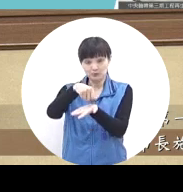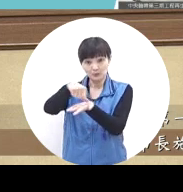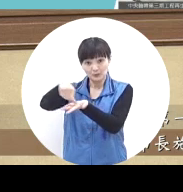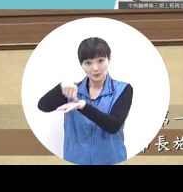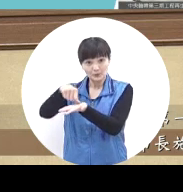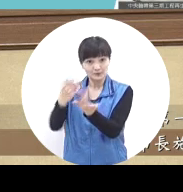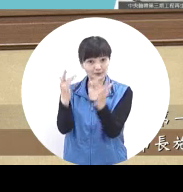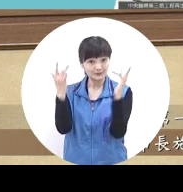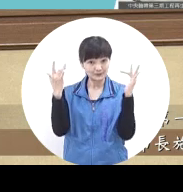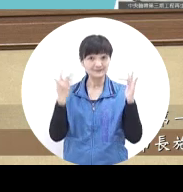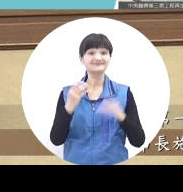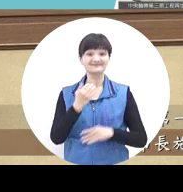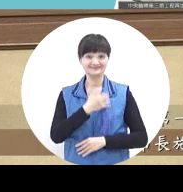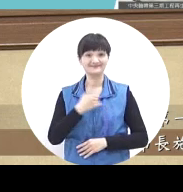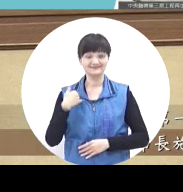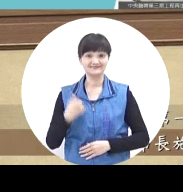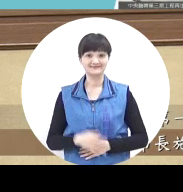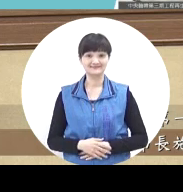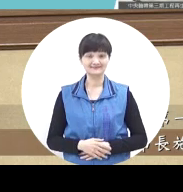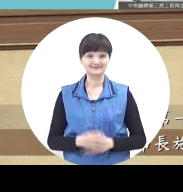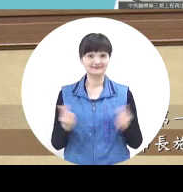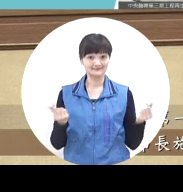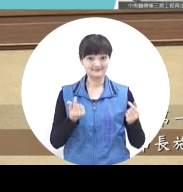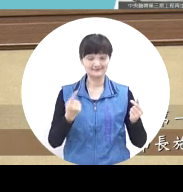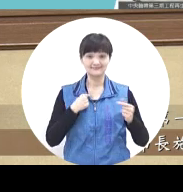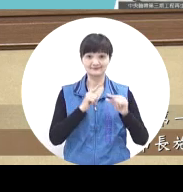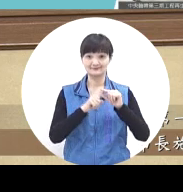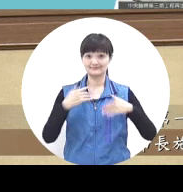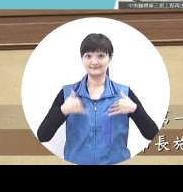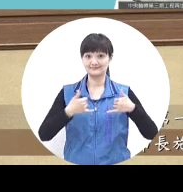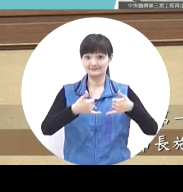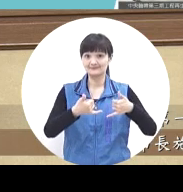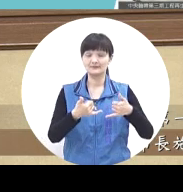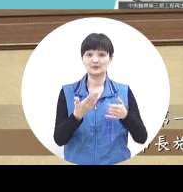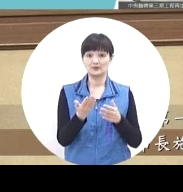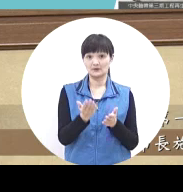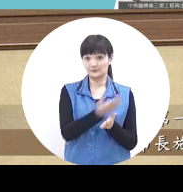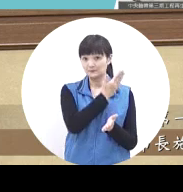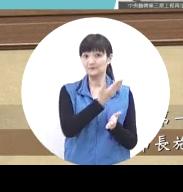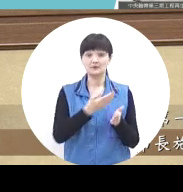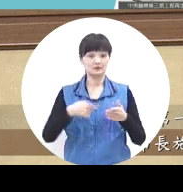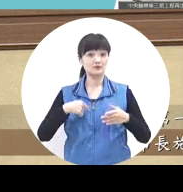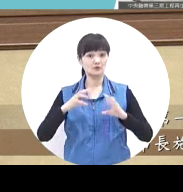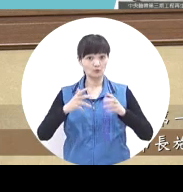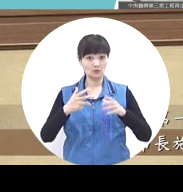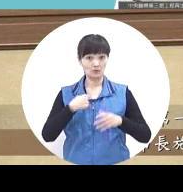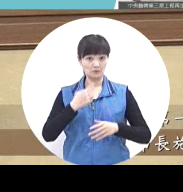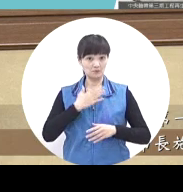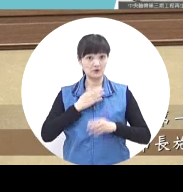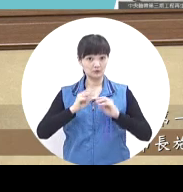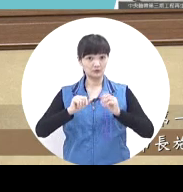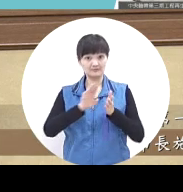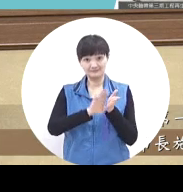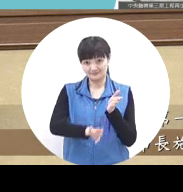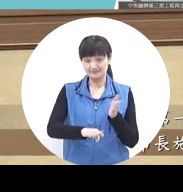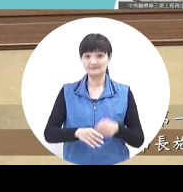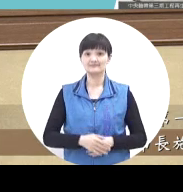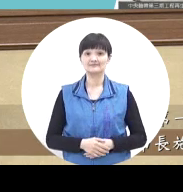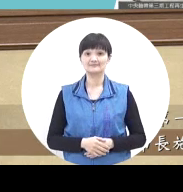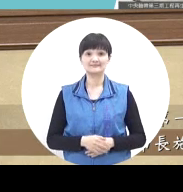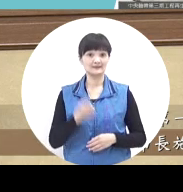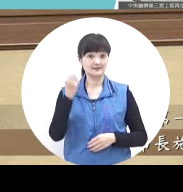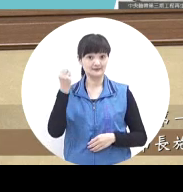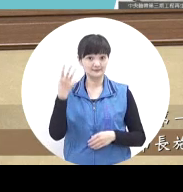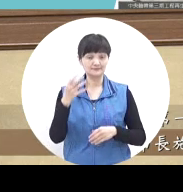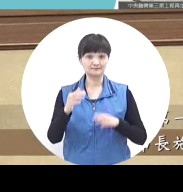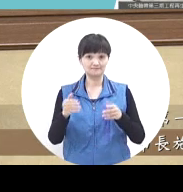上，我们已经完成中兴路以北国有土地以南 新辟的新命径